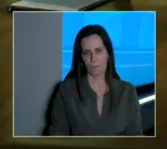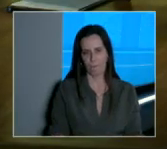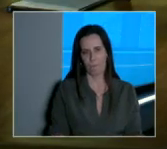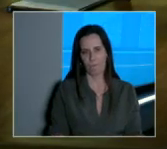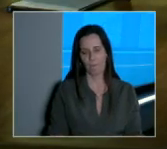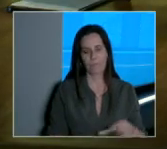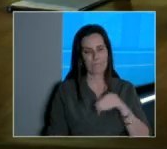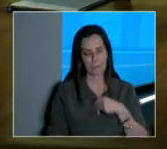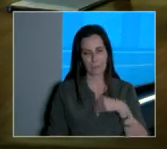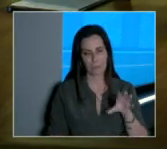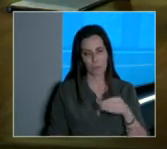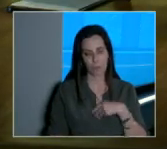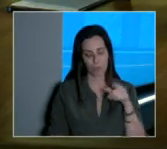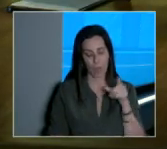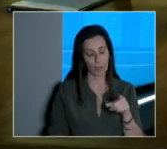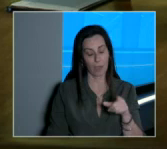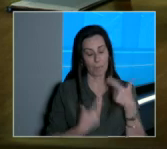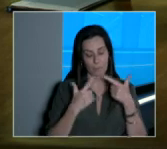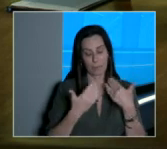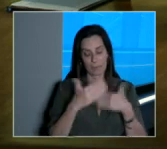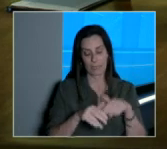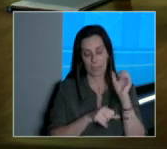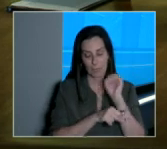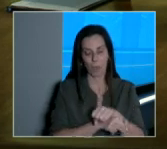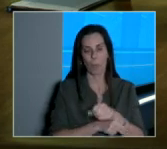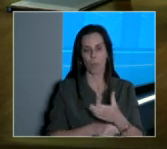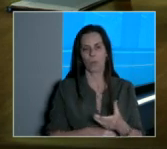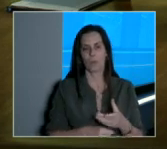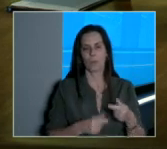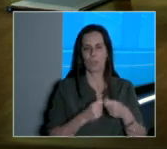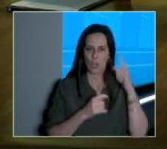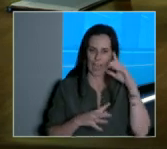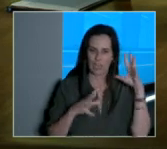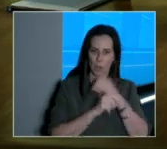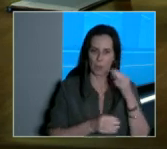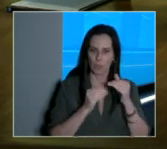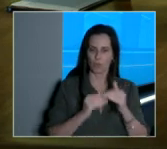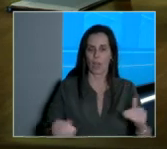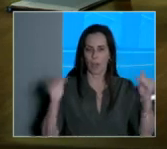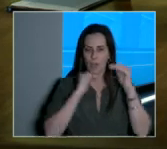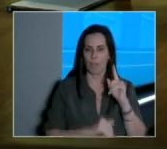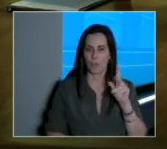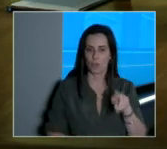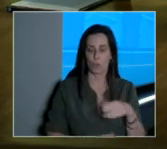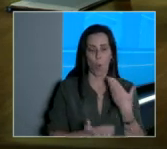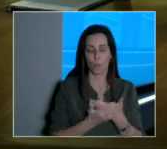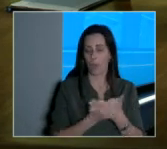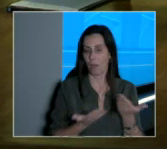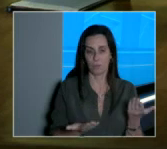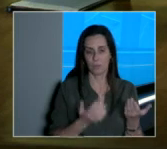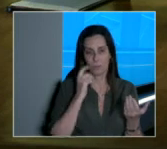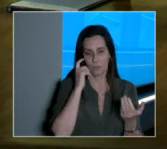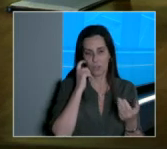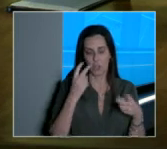דה-לגיטימציה. תסכים איתי שאתה מסביר את פסקת ההתגברות בעניין אידיאולוגי ובג"ץ נהיה שמאלני, אבל יש כאן עובדה